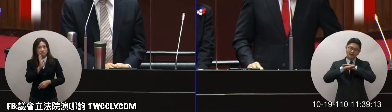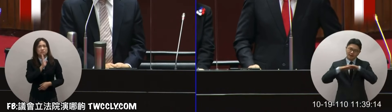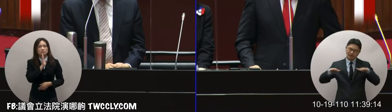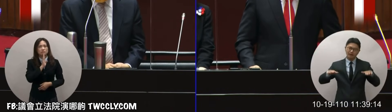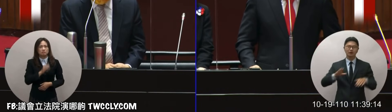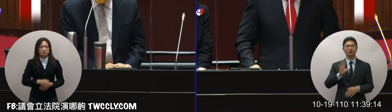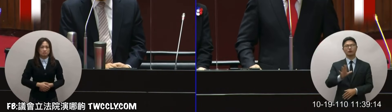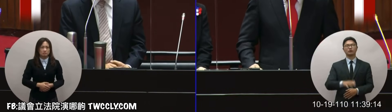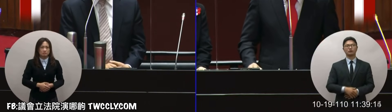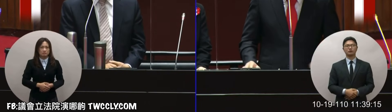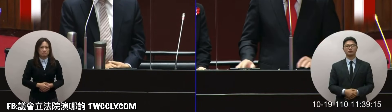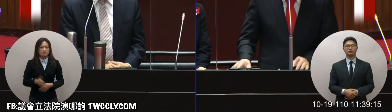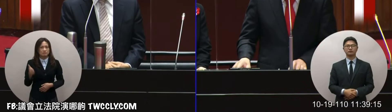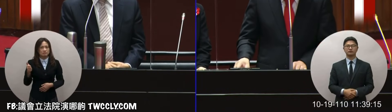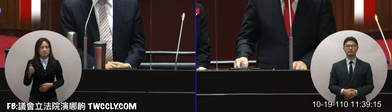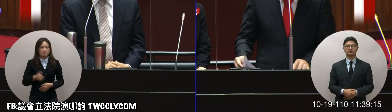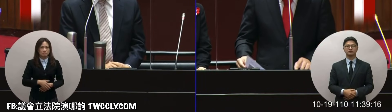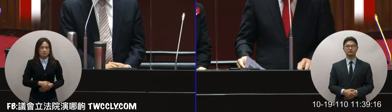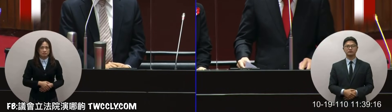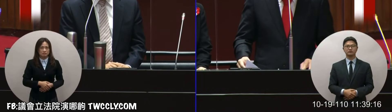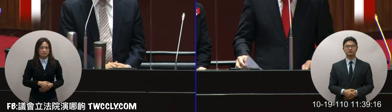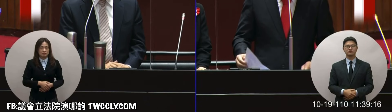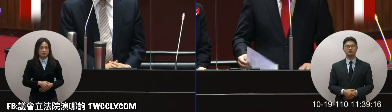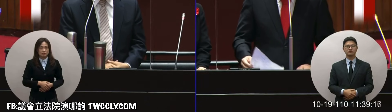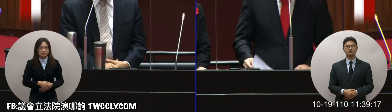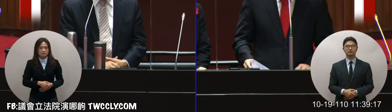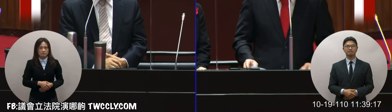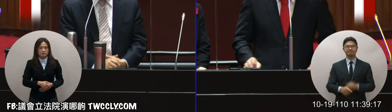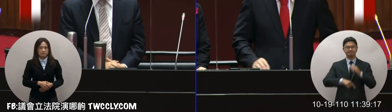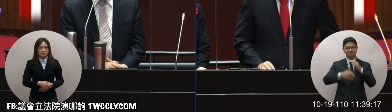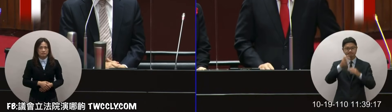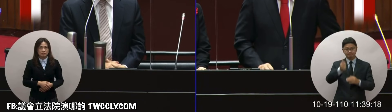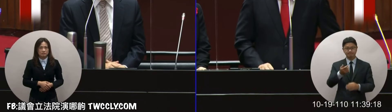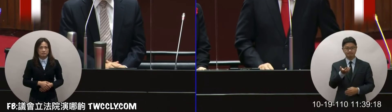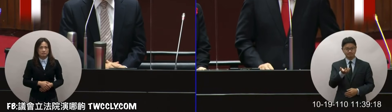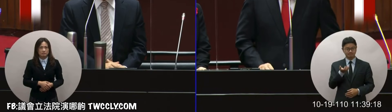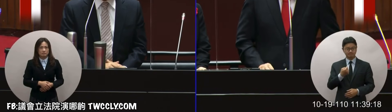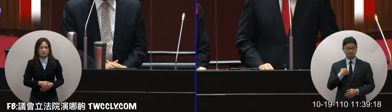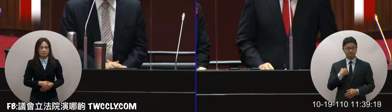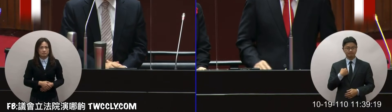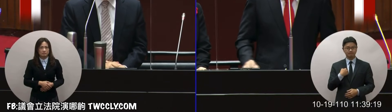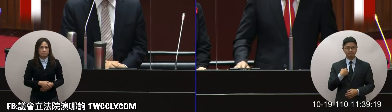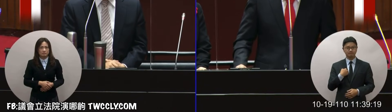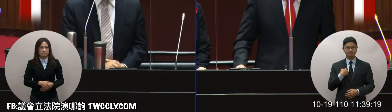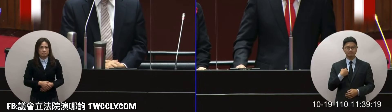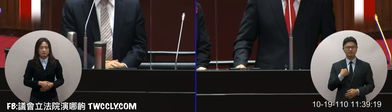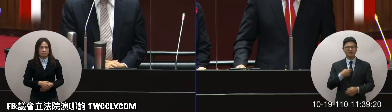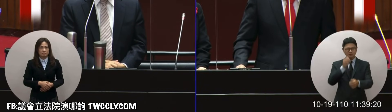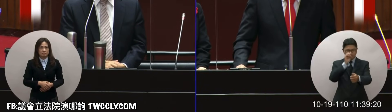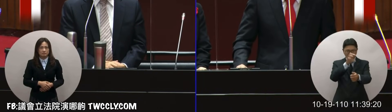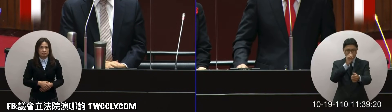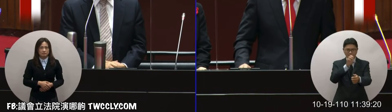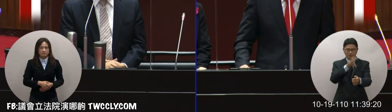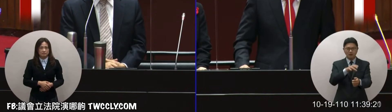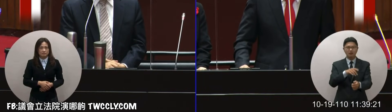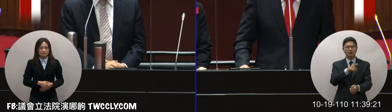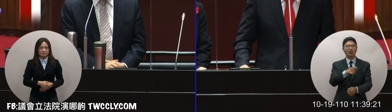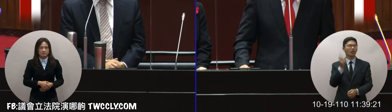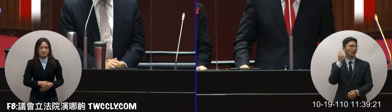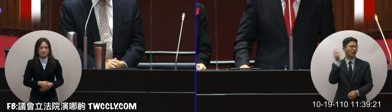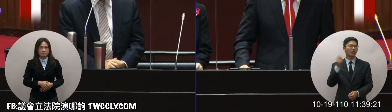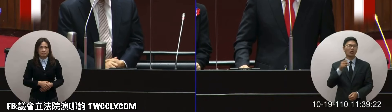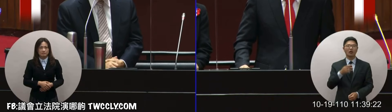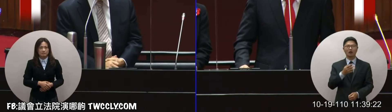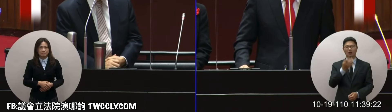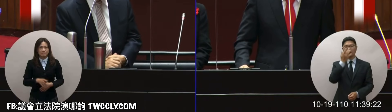事。哦，谢谢。 所以院长，刚刚北溪跟你谆谆教诲，你还是听不懂是吗？